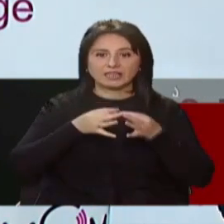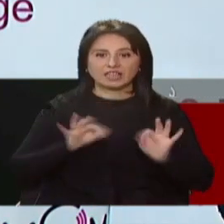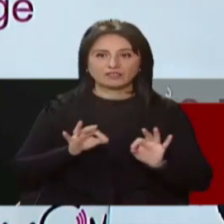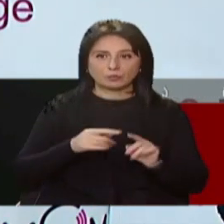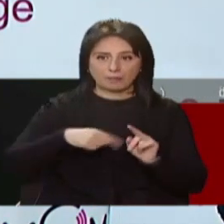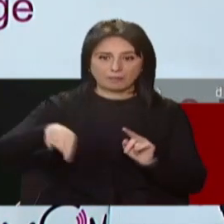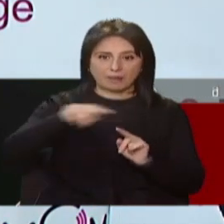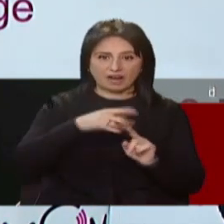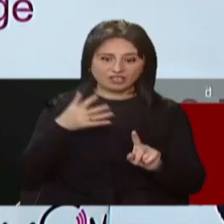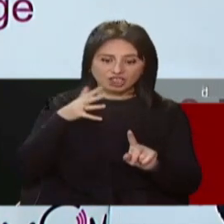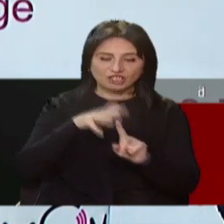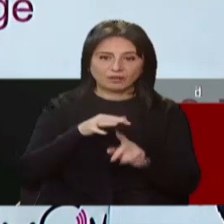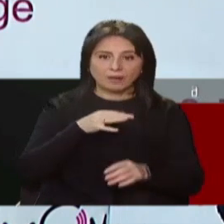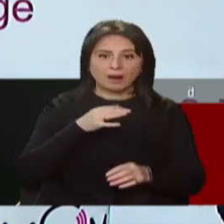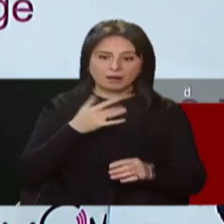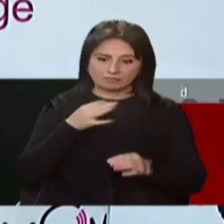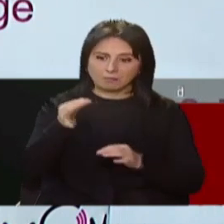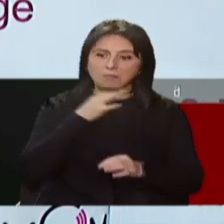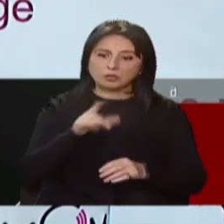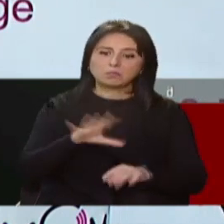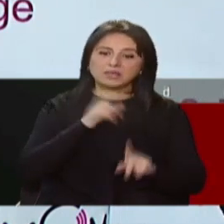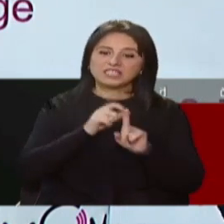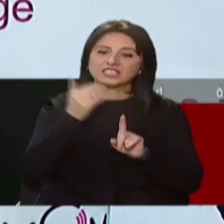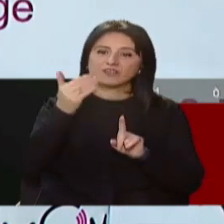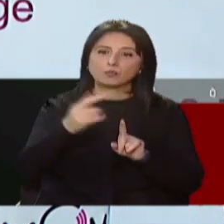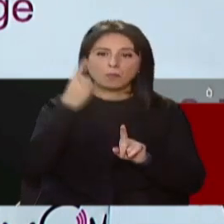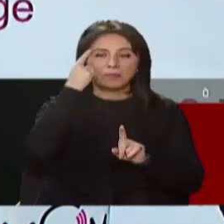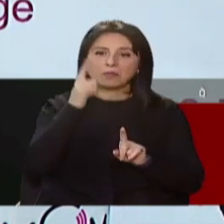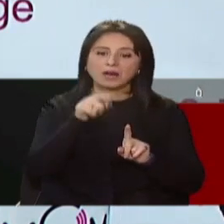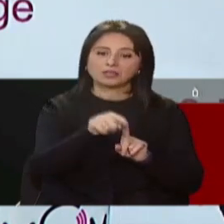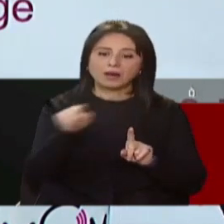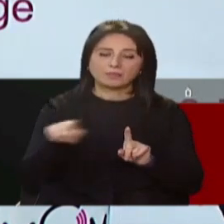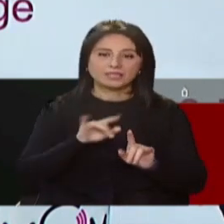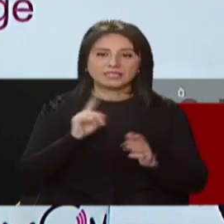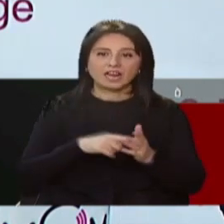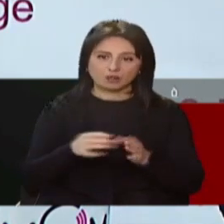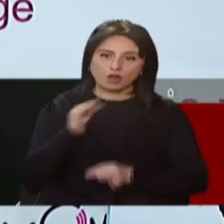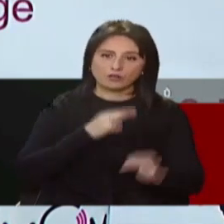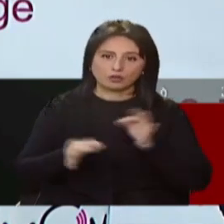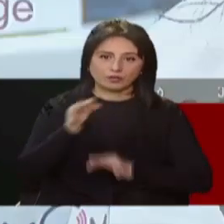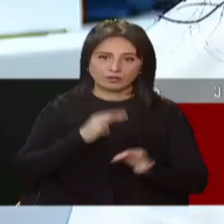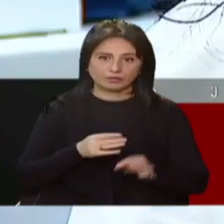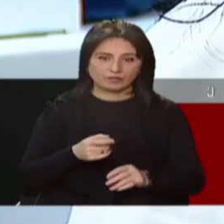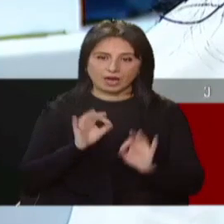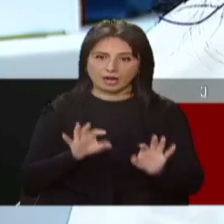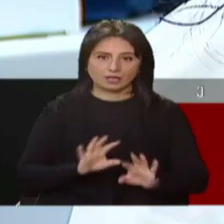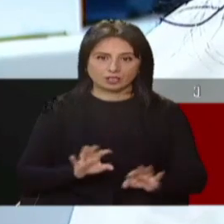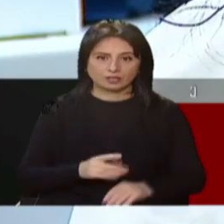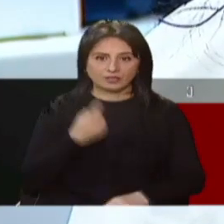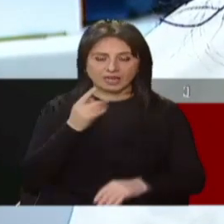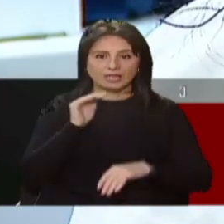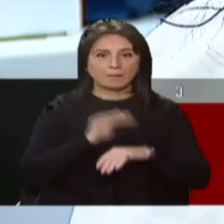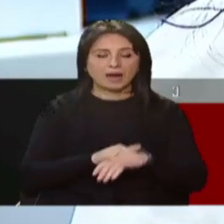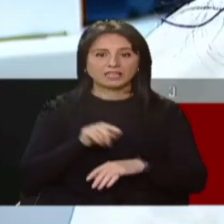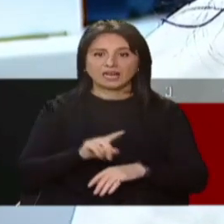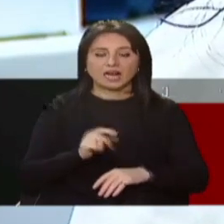თავისუფლების ფარგლებში შეჭრა და პასუხი მოთხოვა იმისათვის თუ რატო ფიქრობ ამა თუ იმ საკითხზე ისე როგორც ფიქრობ რაც არასწორია ერთი ფაქტორი